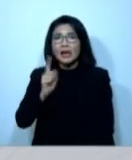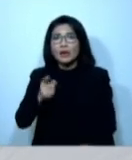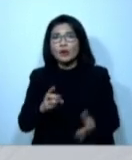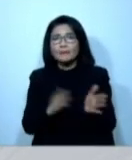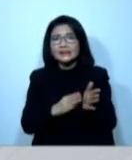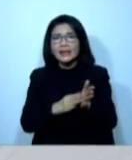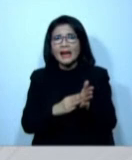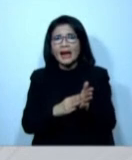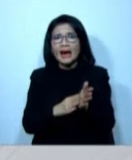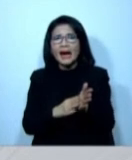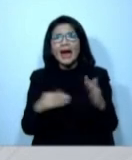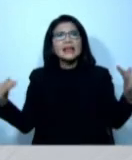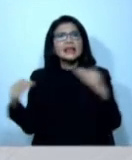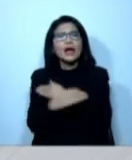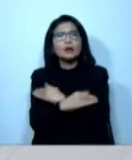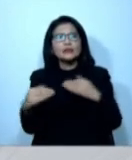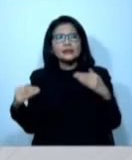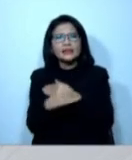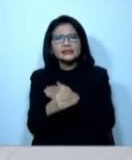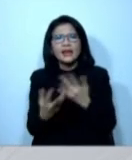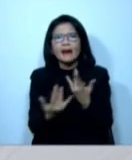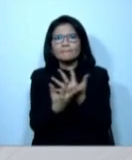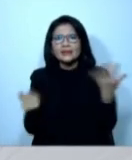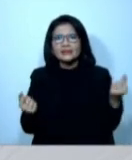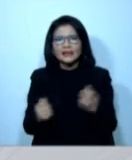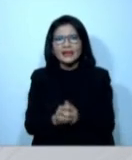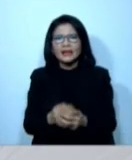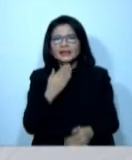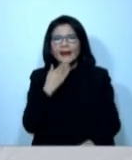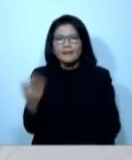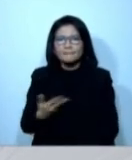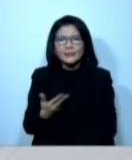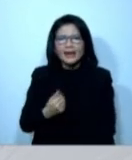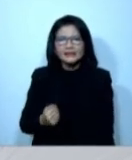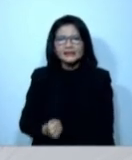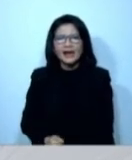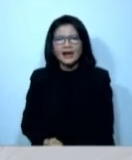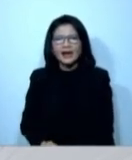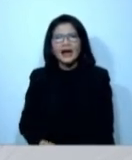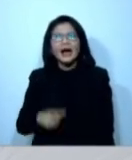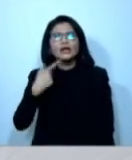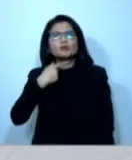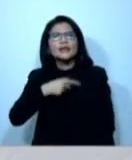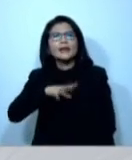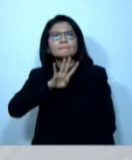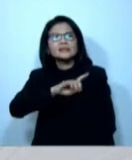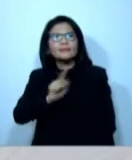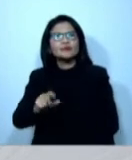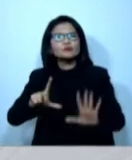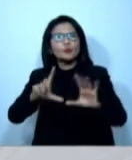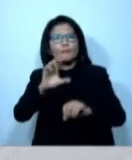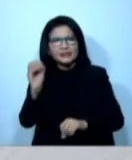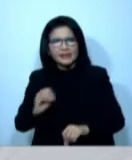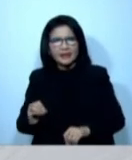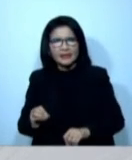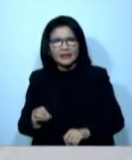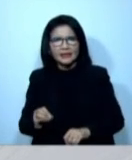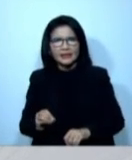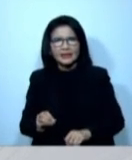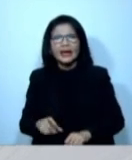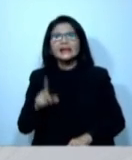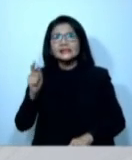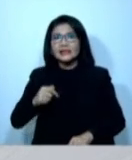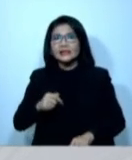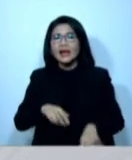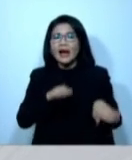lintasb aparat sipil negara di dalam kemacetan itu hanya 4 sampai 7% jadi enggak akan mengurangi kemacetan di